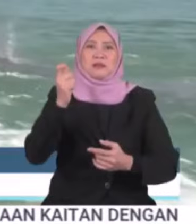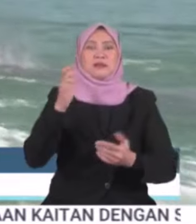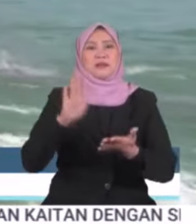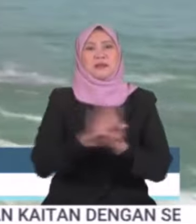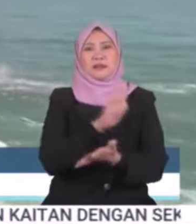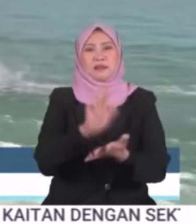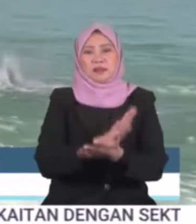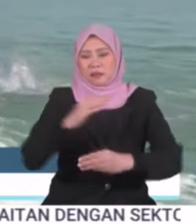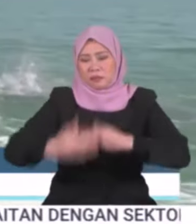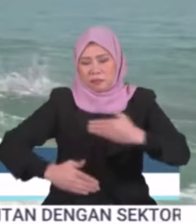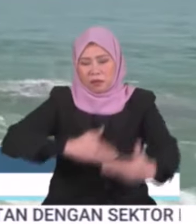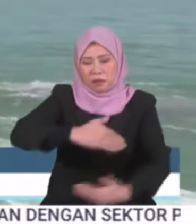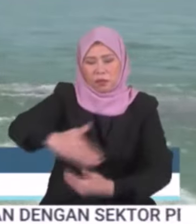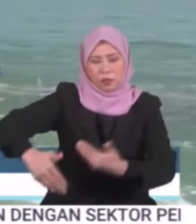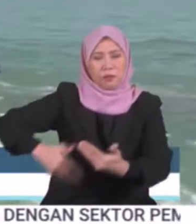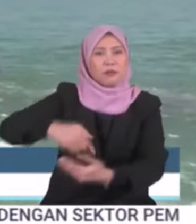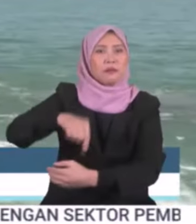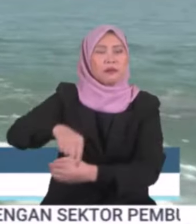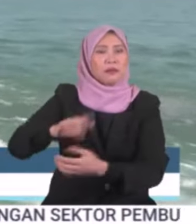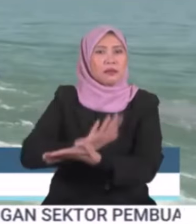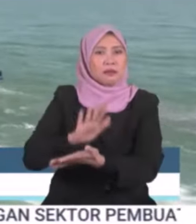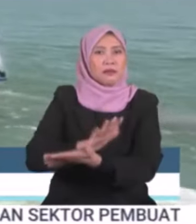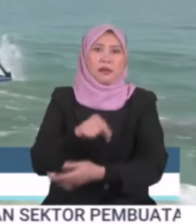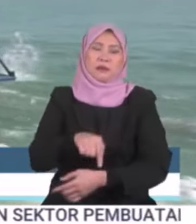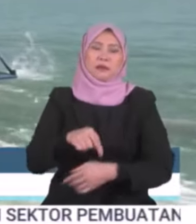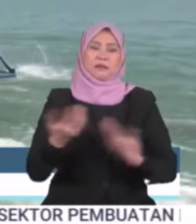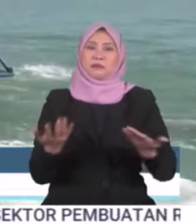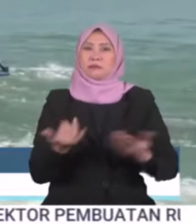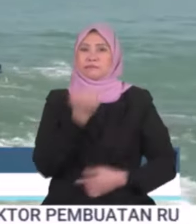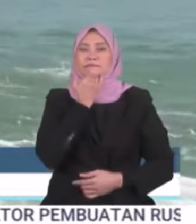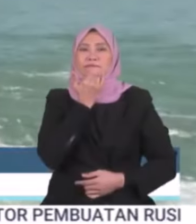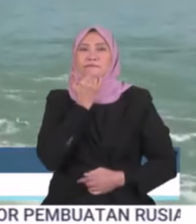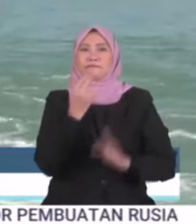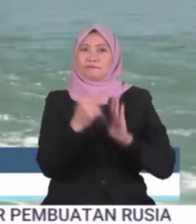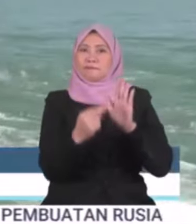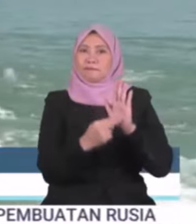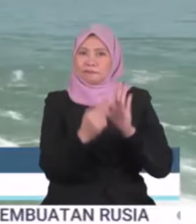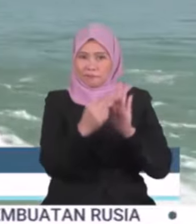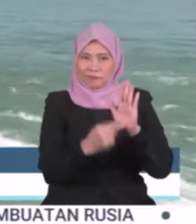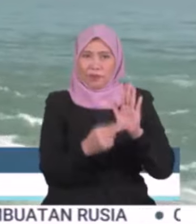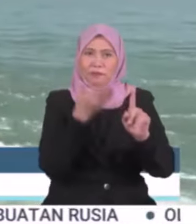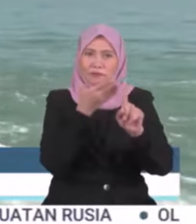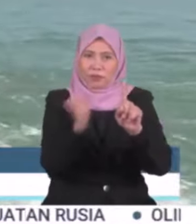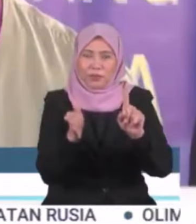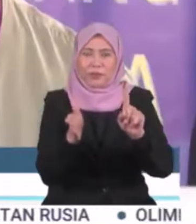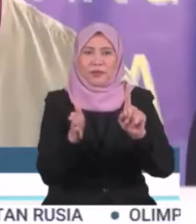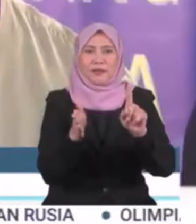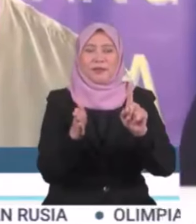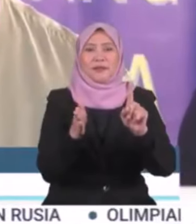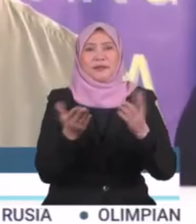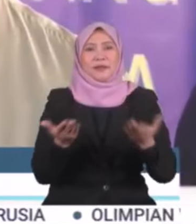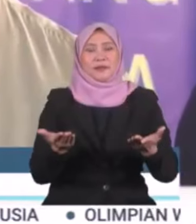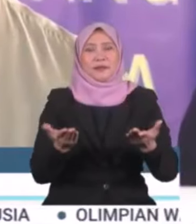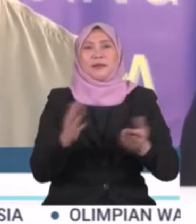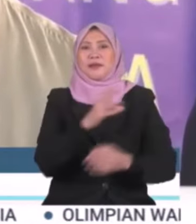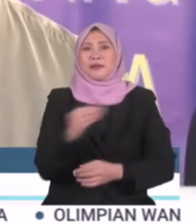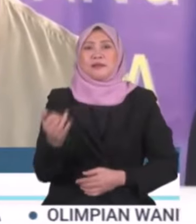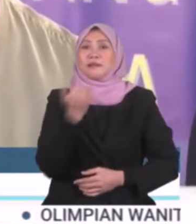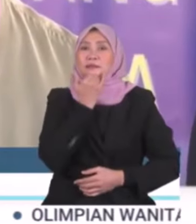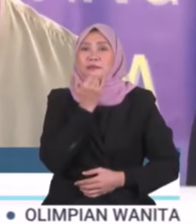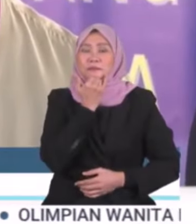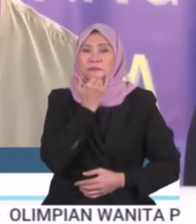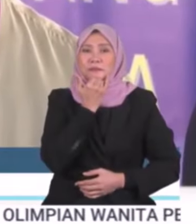kertas pembalut yang di mana Dia sangat menyalahi undang-undang dan